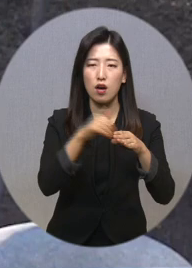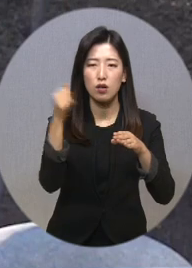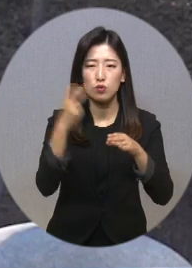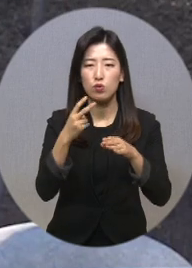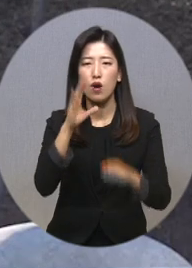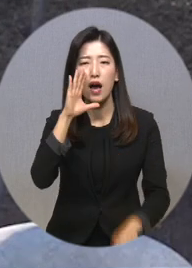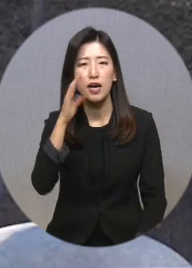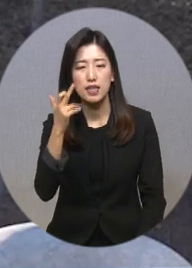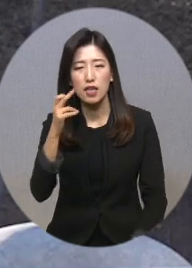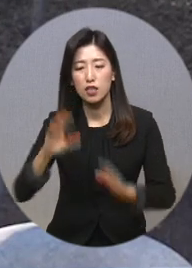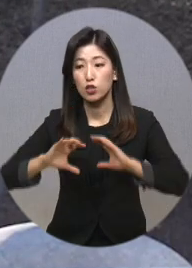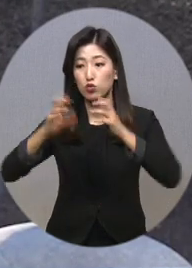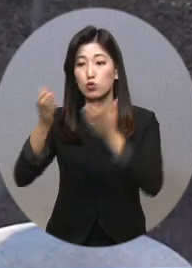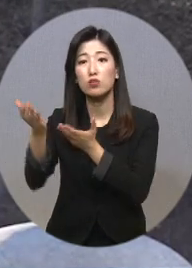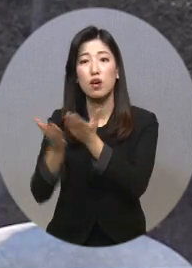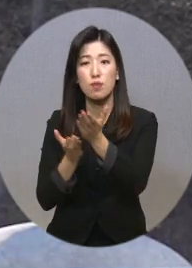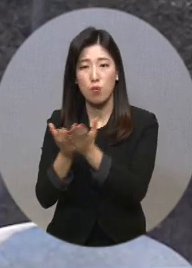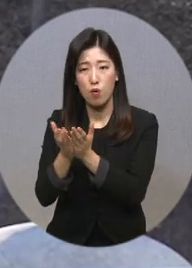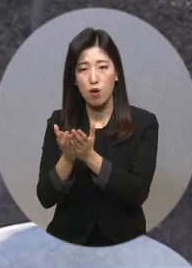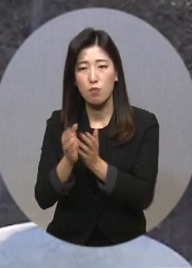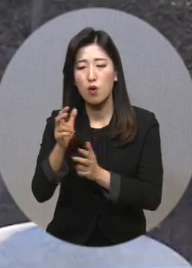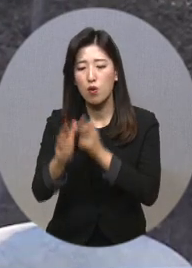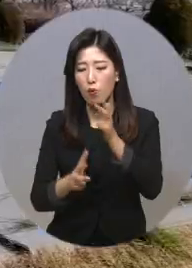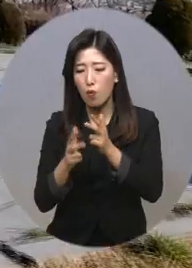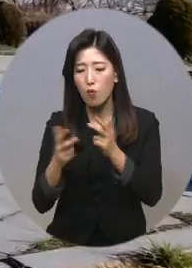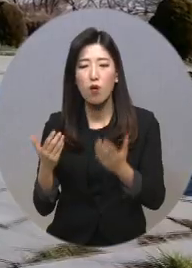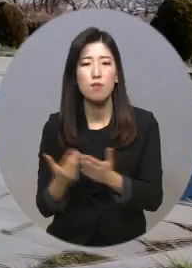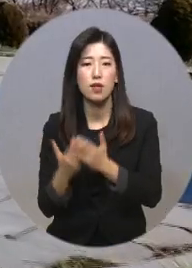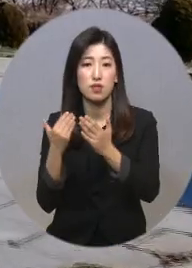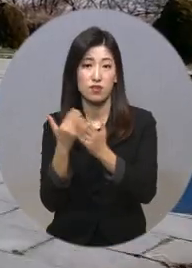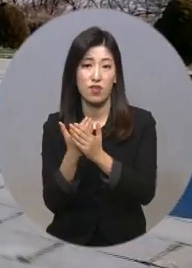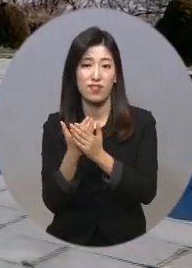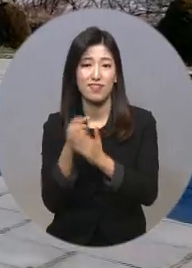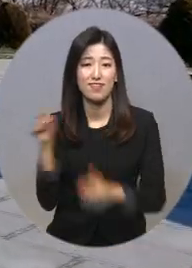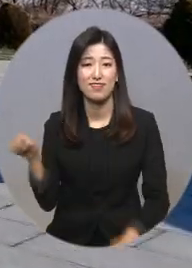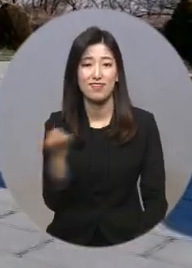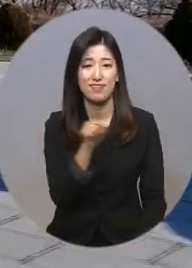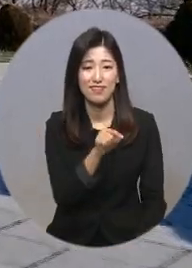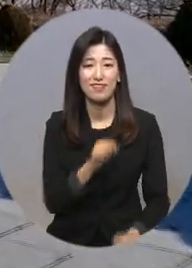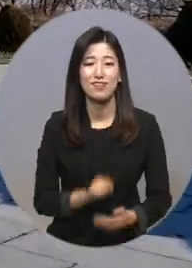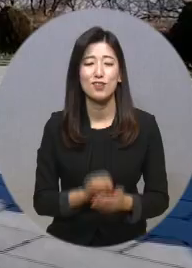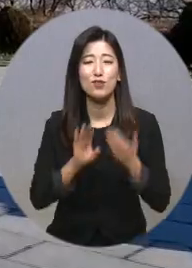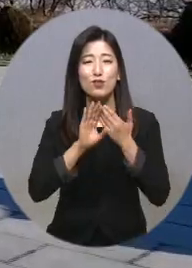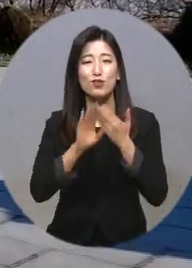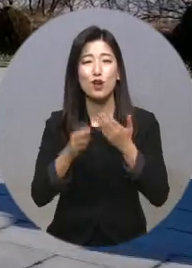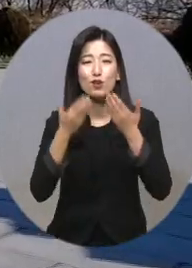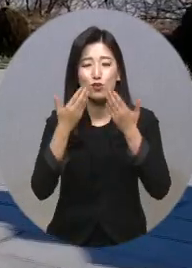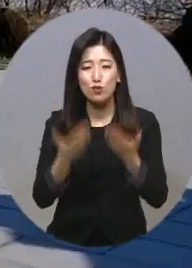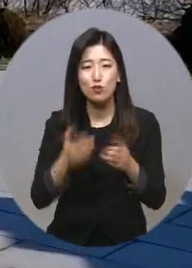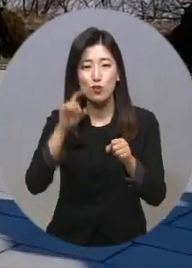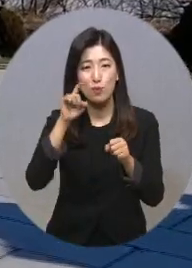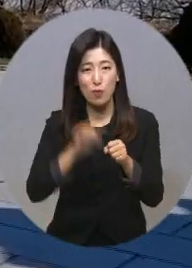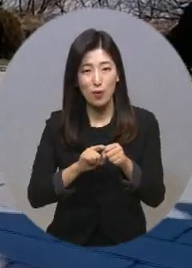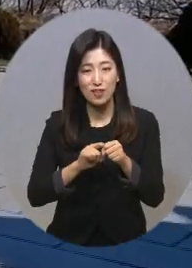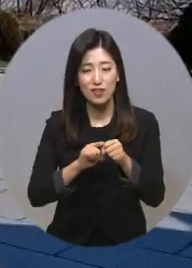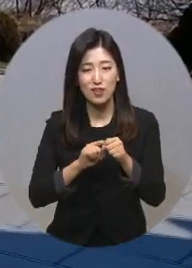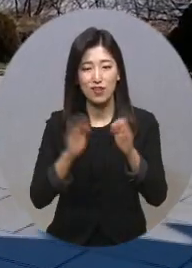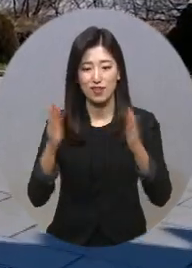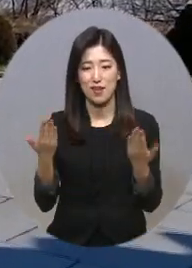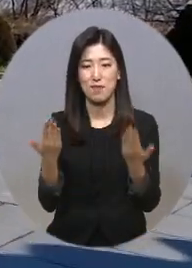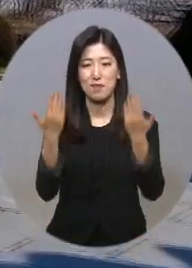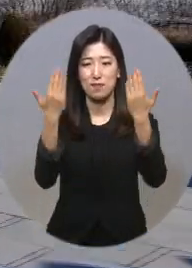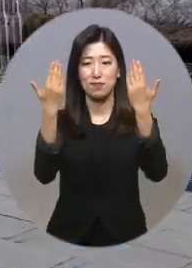건설, 공업단지 조성, 아산온천 개발에 따른 배후 휴식 공간을 마련해 세워진 탑인데요.